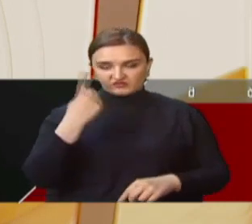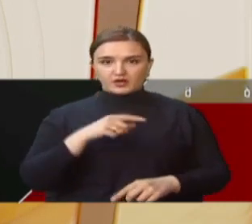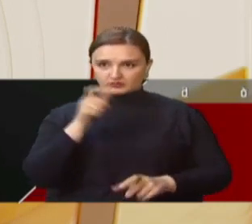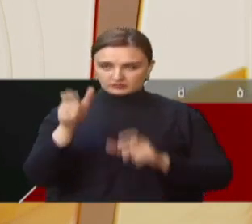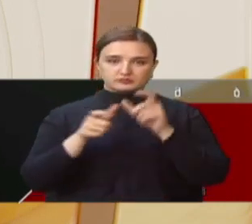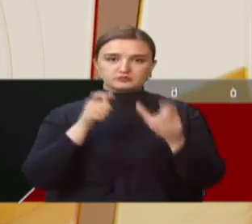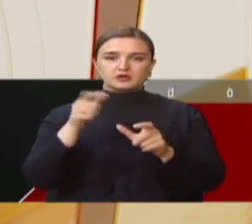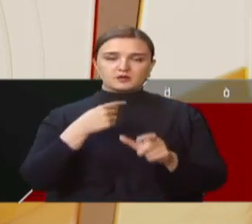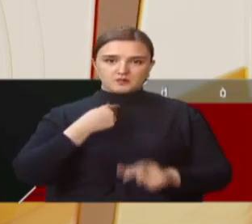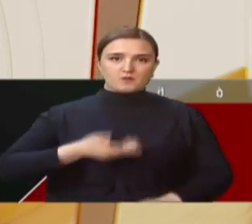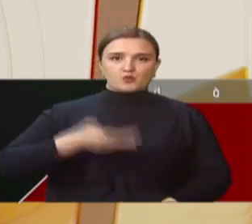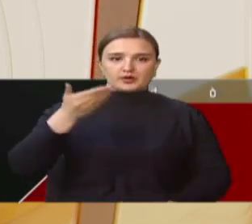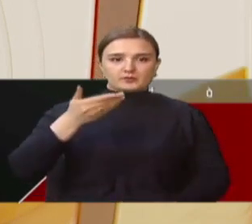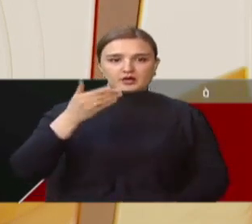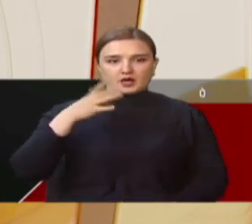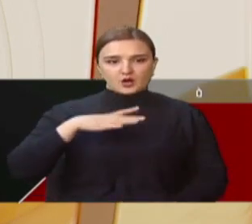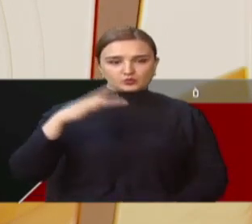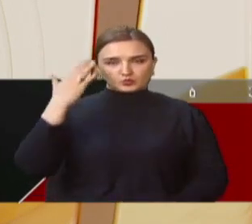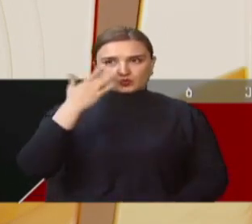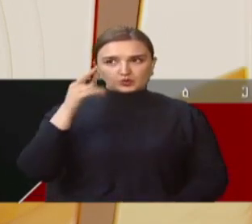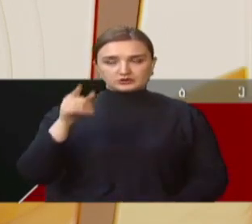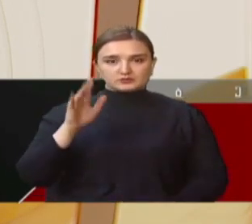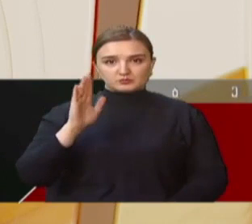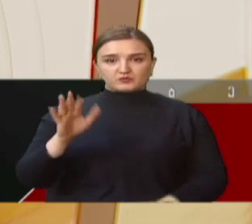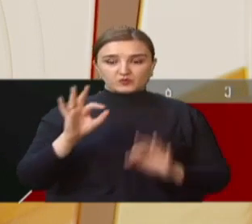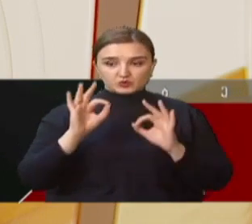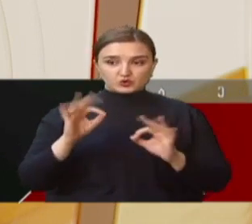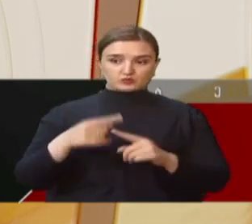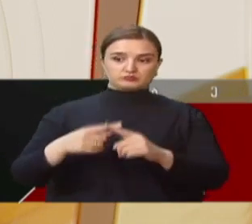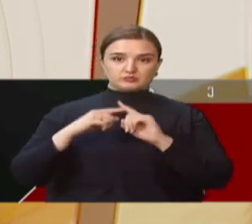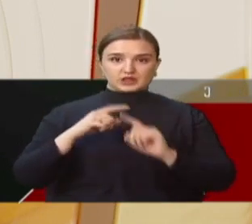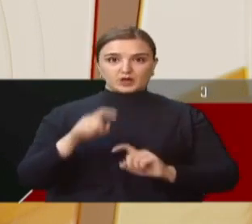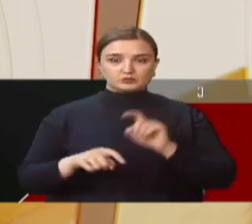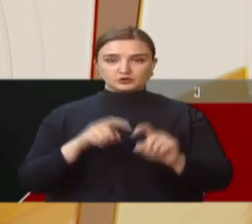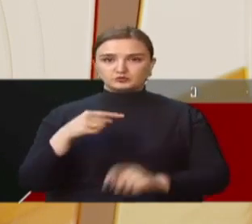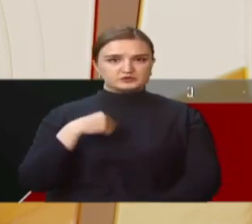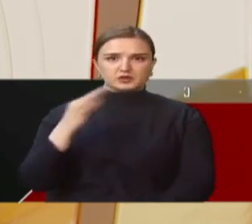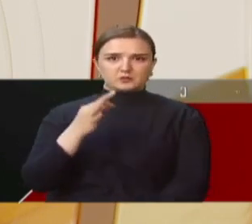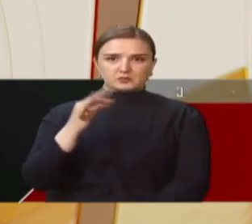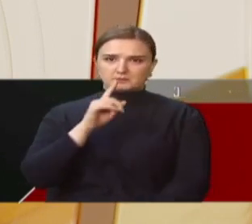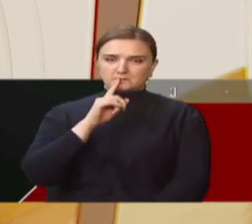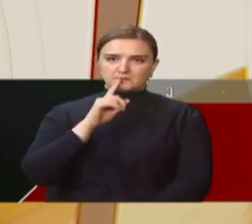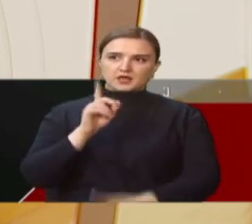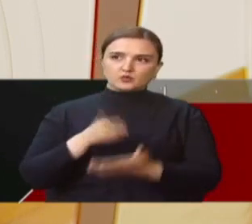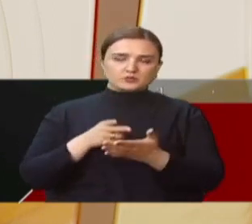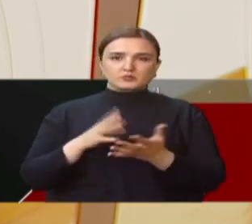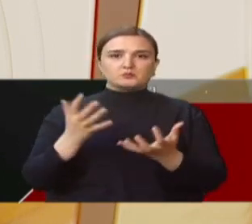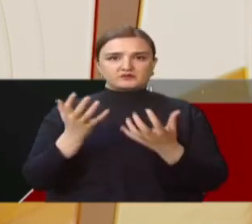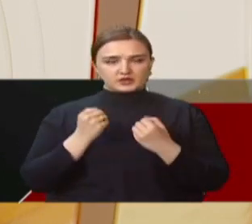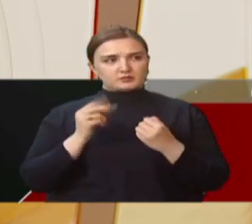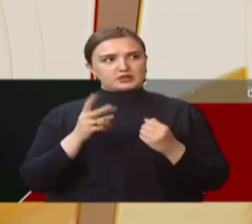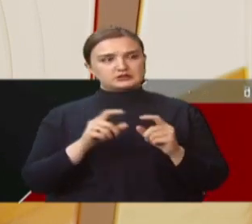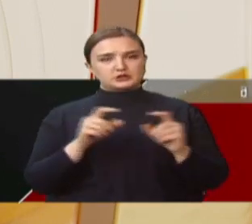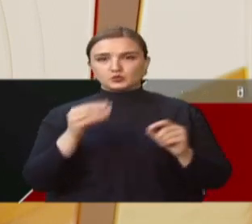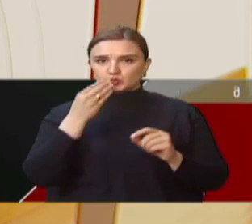უსამართლობის წინამდებ მისამოღება და ქართული ოცნება როგორც კი გადმოდგავს კონსტრუქციულ ნაბიჯებს, ჩვენ არაფერი არ გვექნება არგუმენტაცია სათქმელი მივიღებთ კანდიდატის სტატუსს